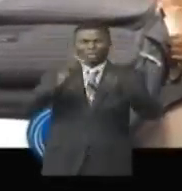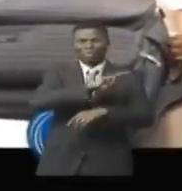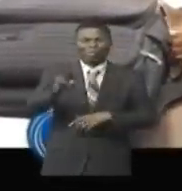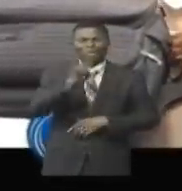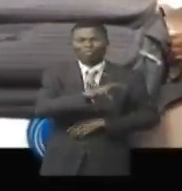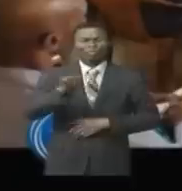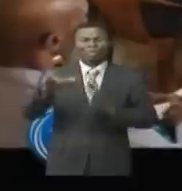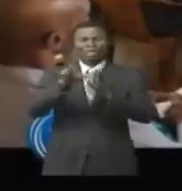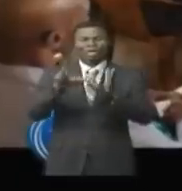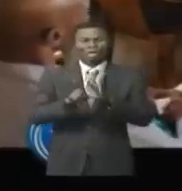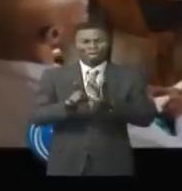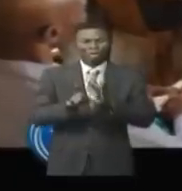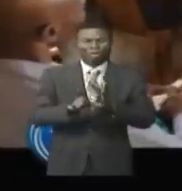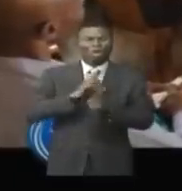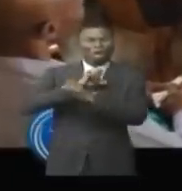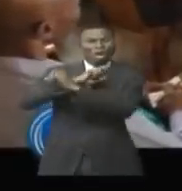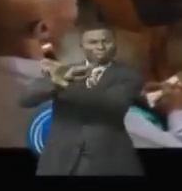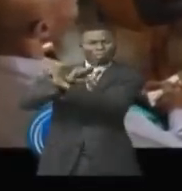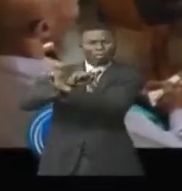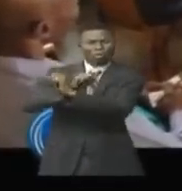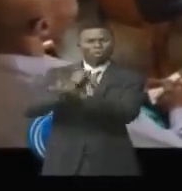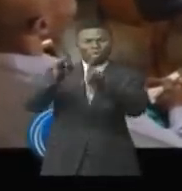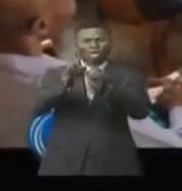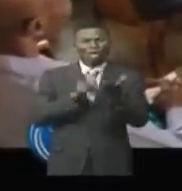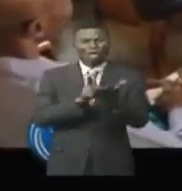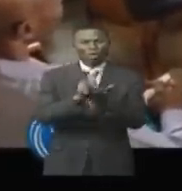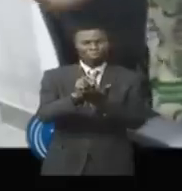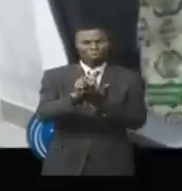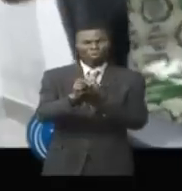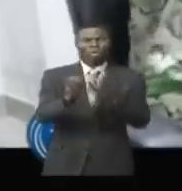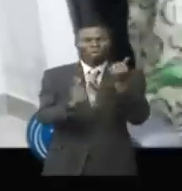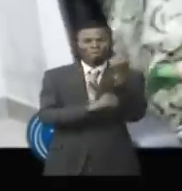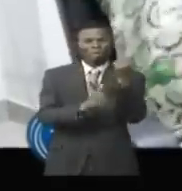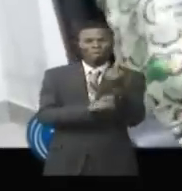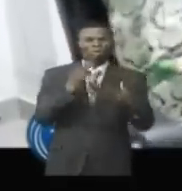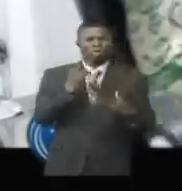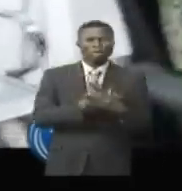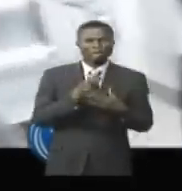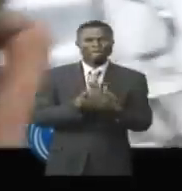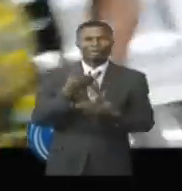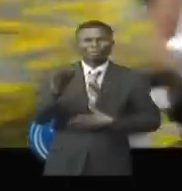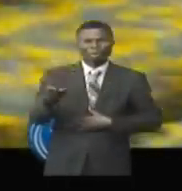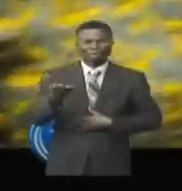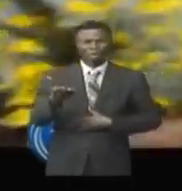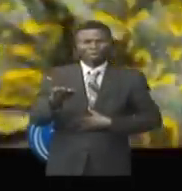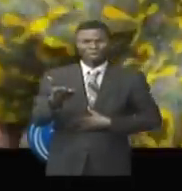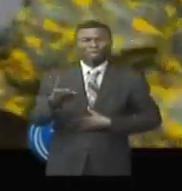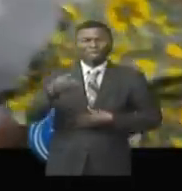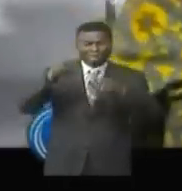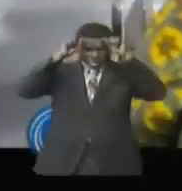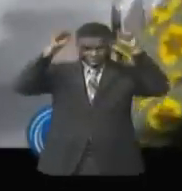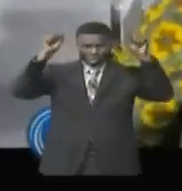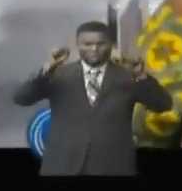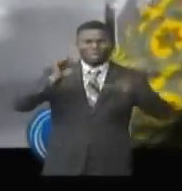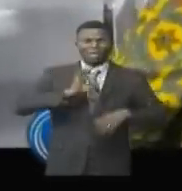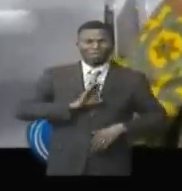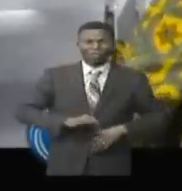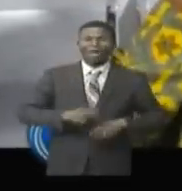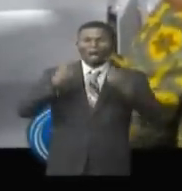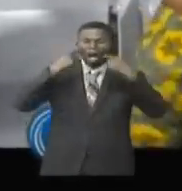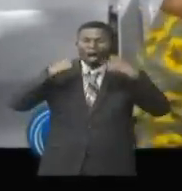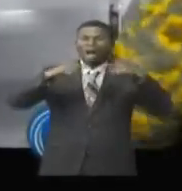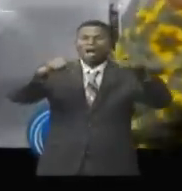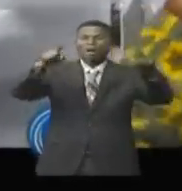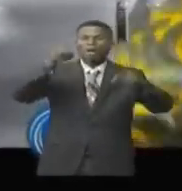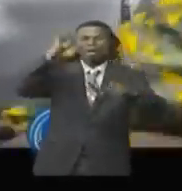loi organique portant protection et promotion des droits de personnes vivant avec handicap par le chef de l'État et aussi sa publication